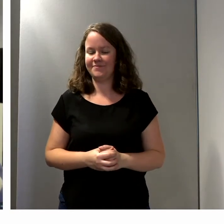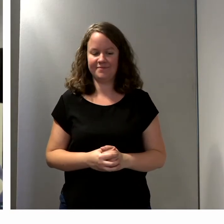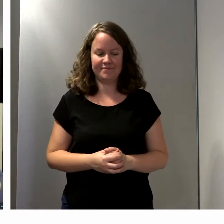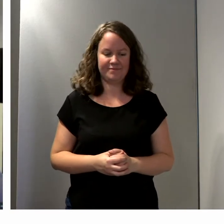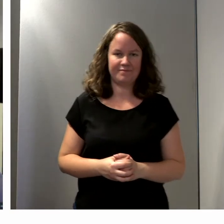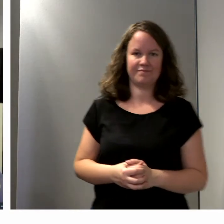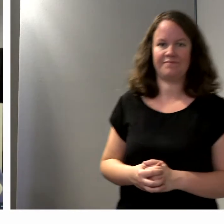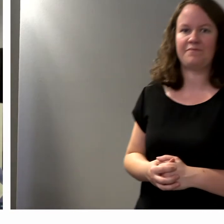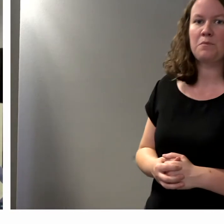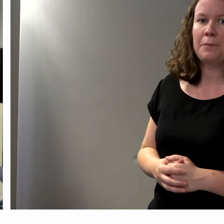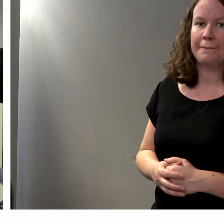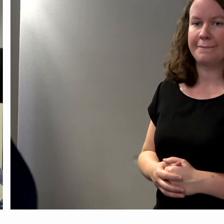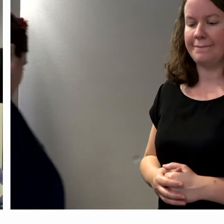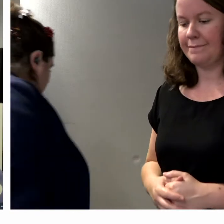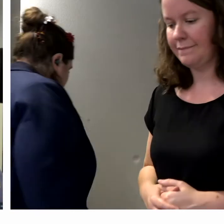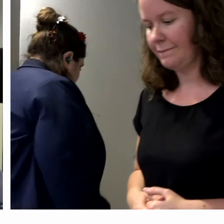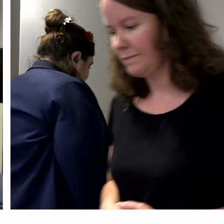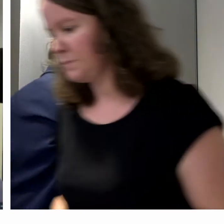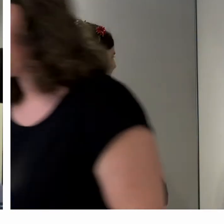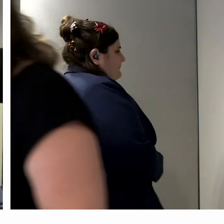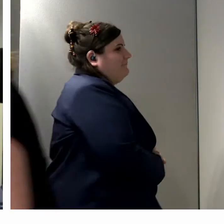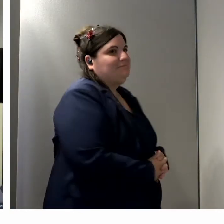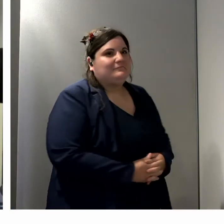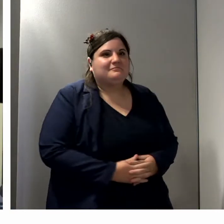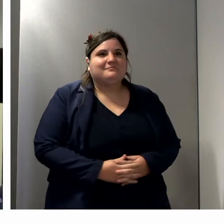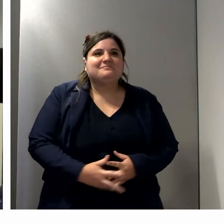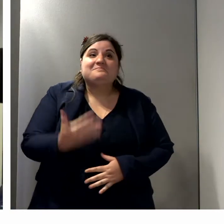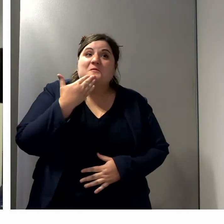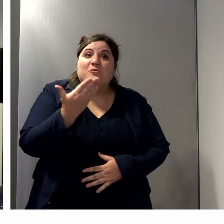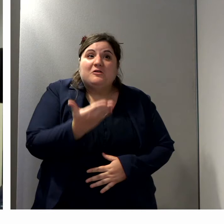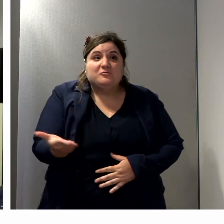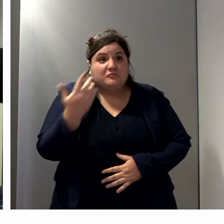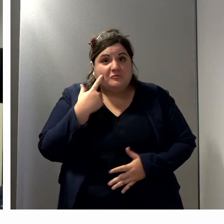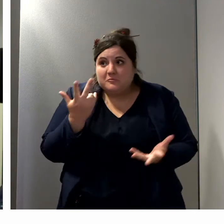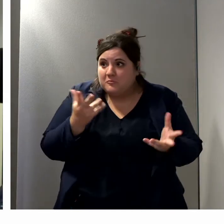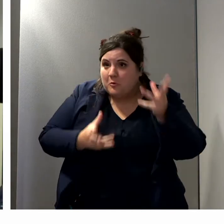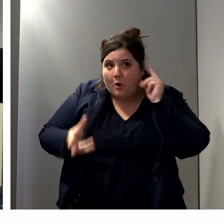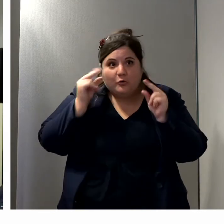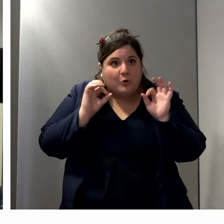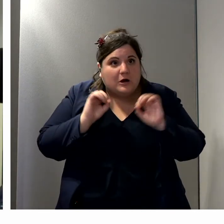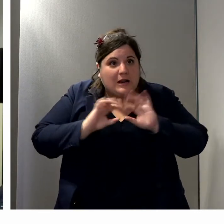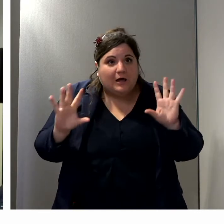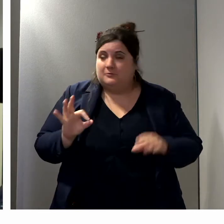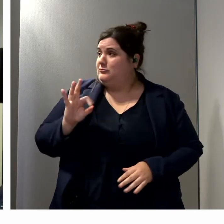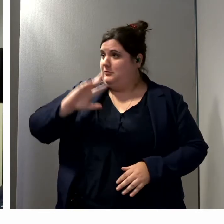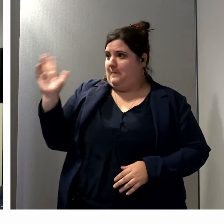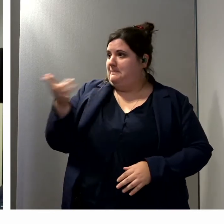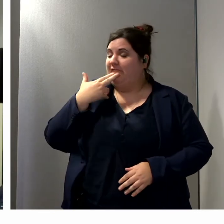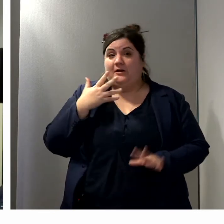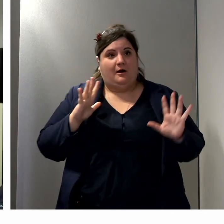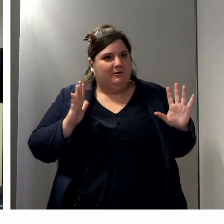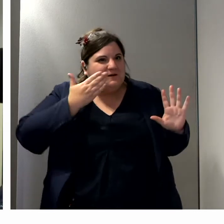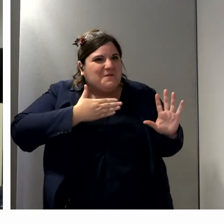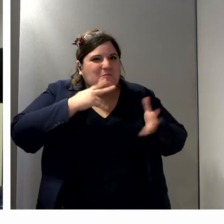à tous. J'espère que vous m'entendez. Parfaitement. Très bien. Et que tout va bien. Parfait. La technologie est avec nous.